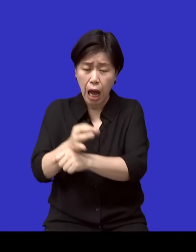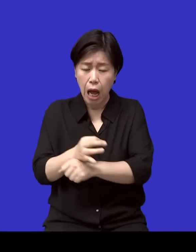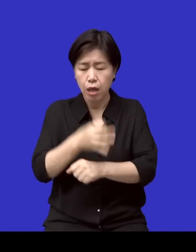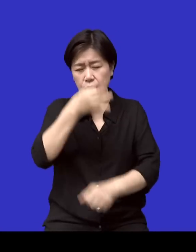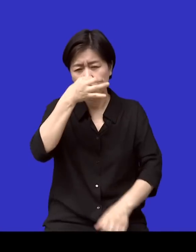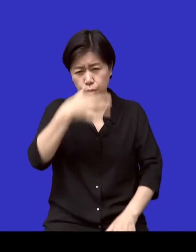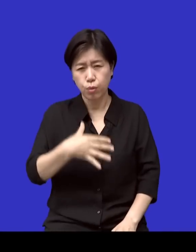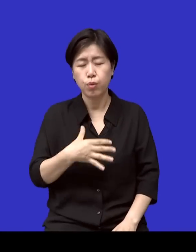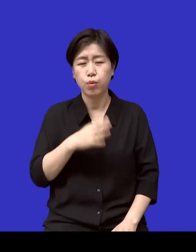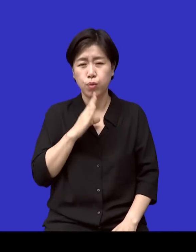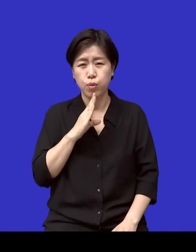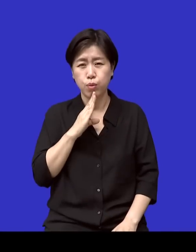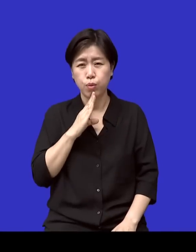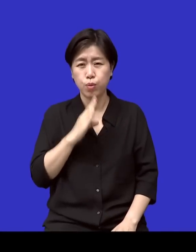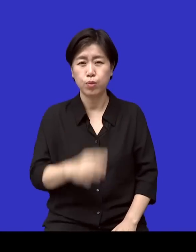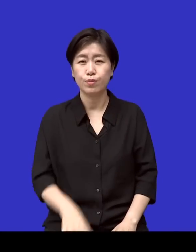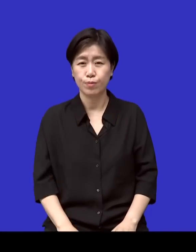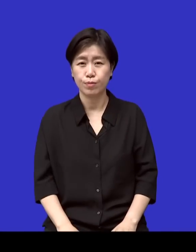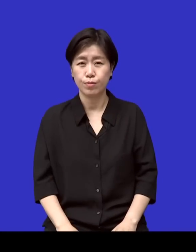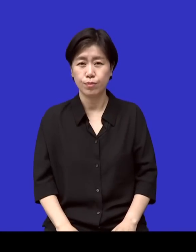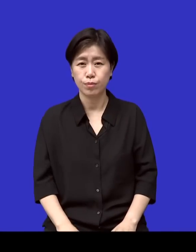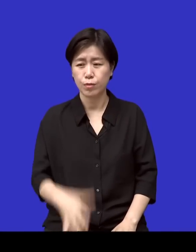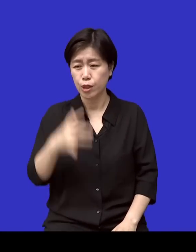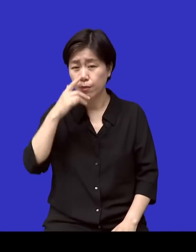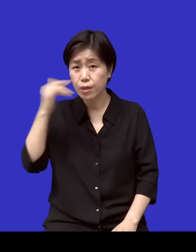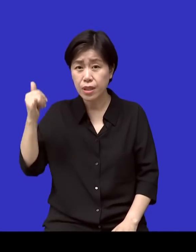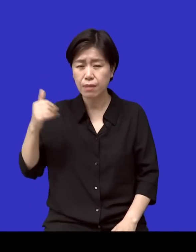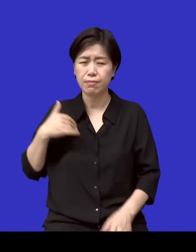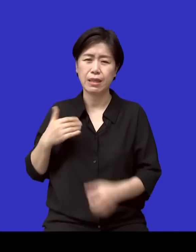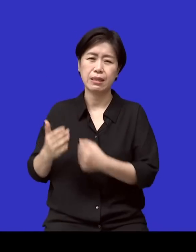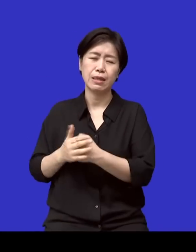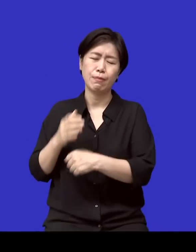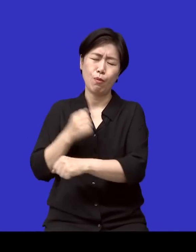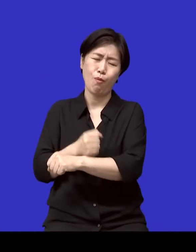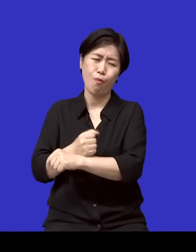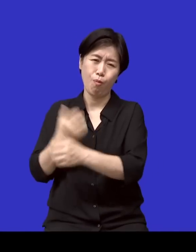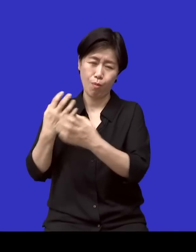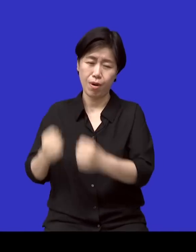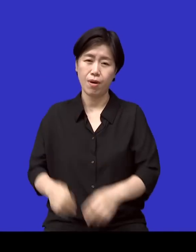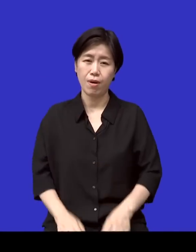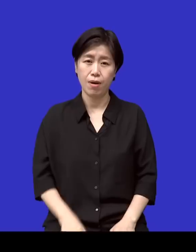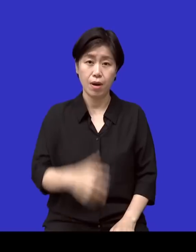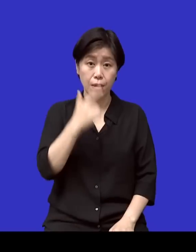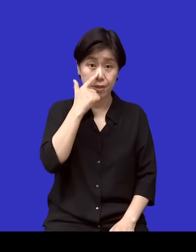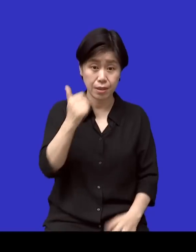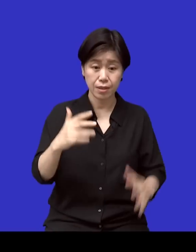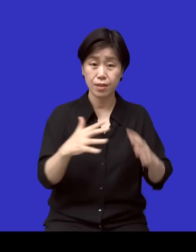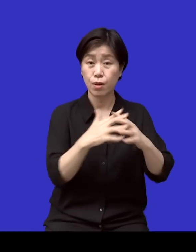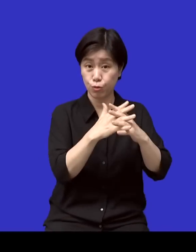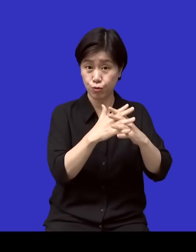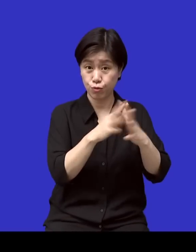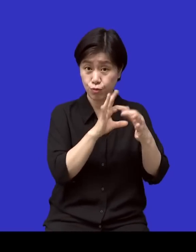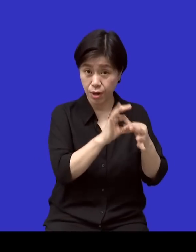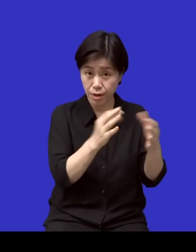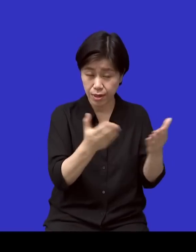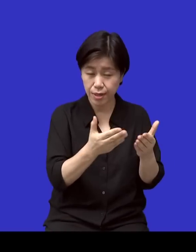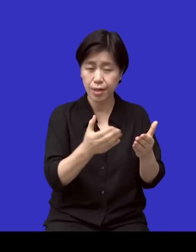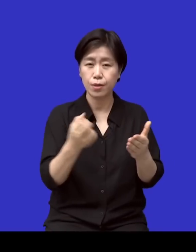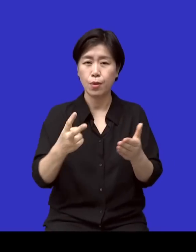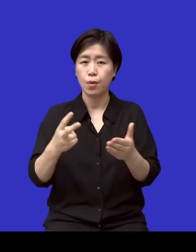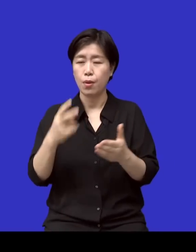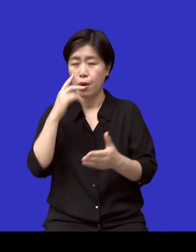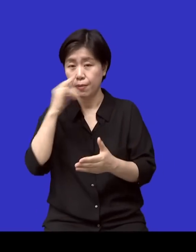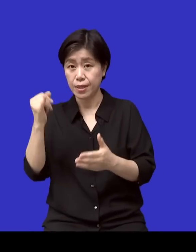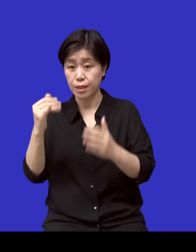근데 이제 사실 부모님이 너무 고생을 많이 하셨어요. 아버지가 이제 건축사시고 어머니가 건축